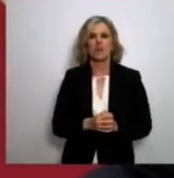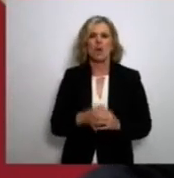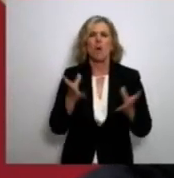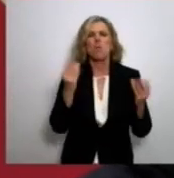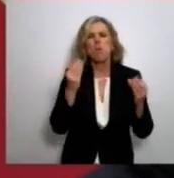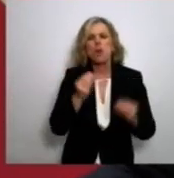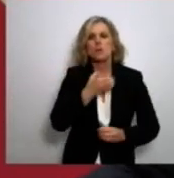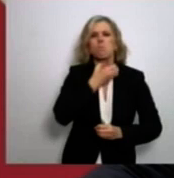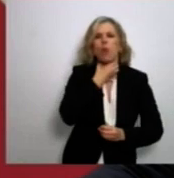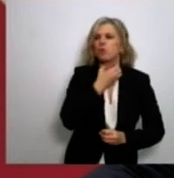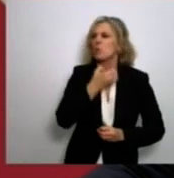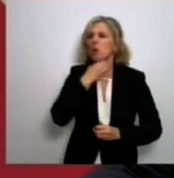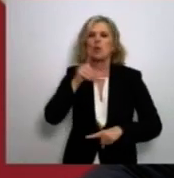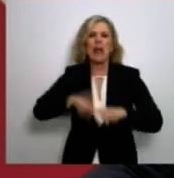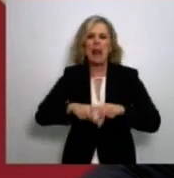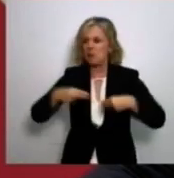τόπου.